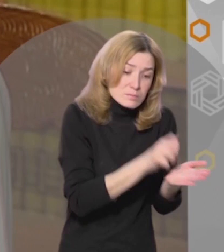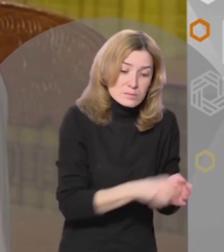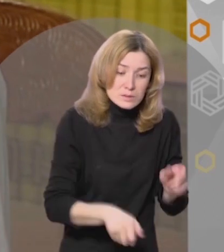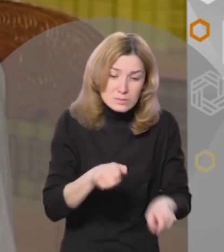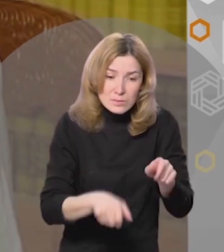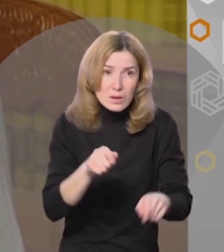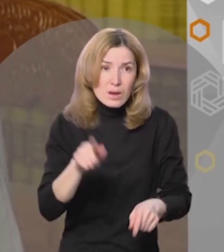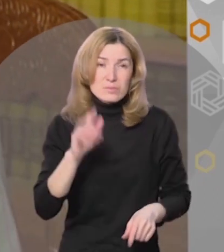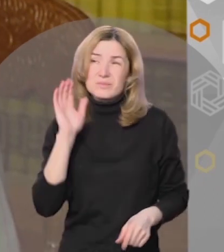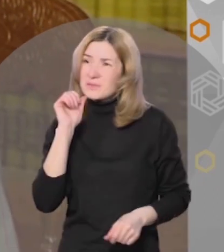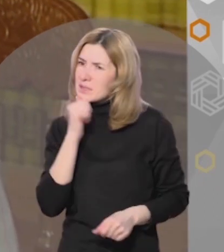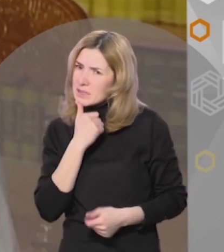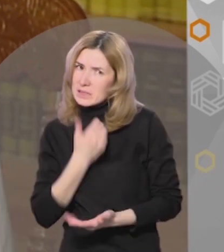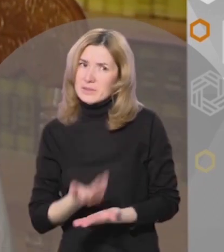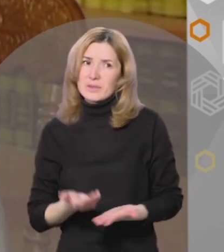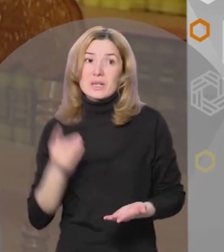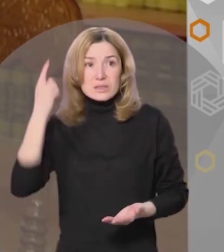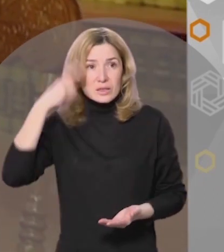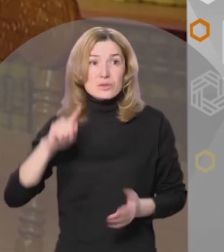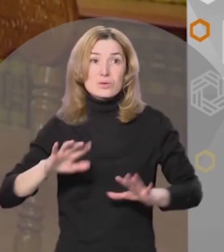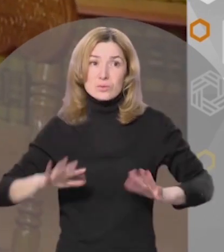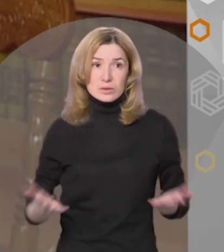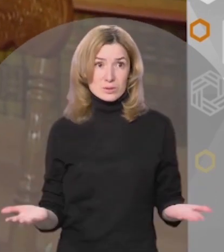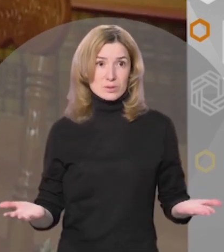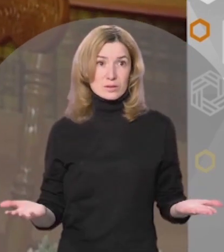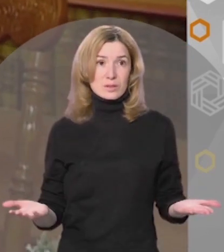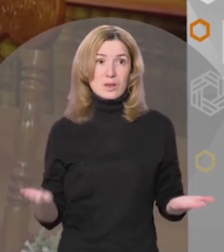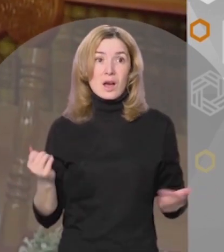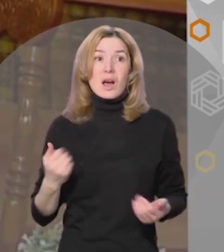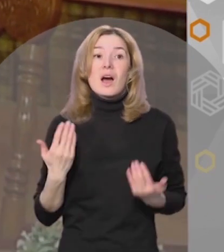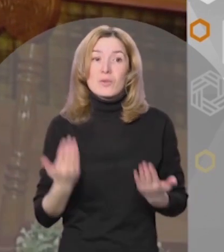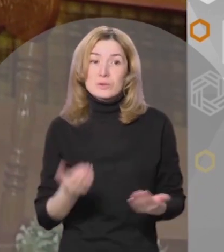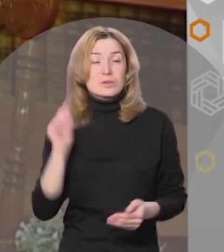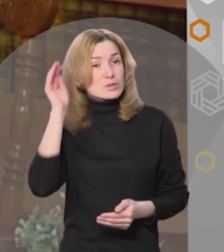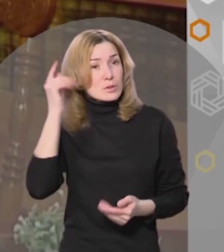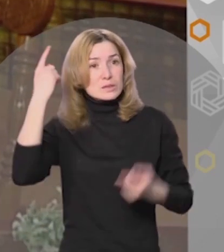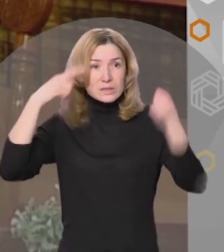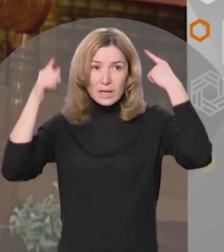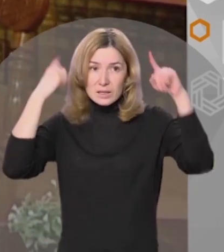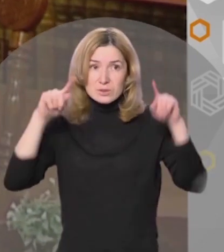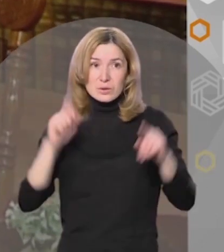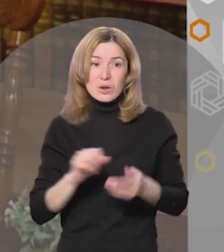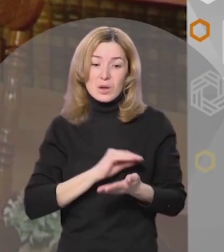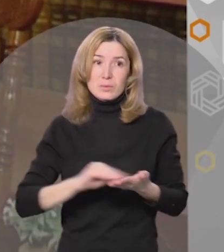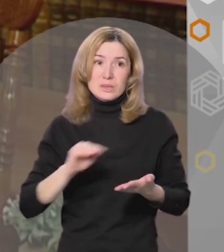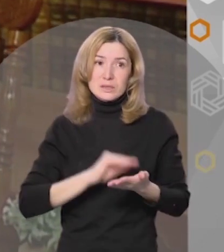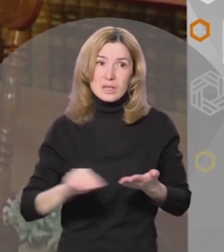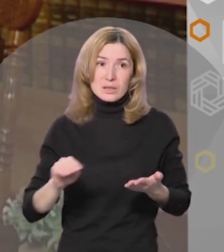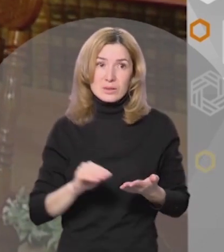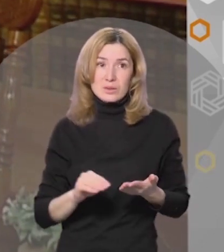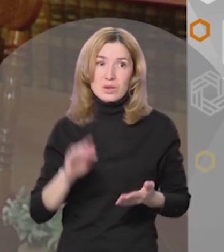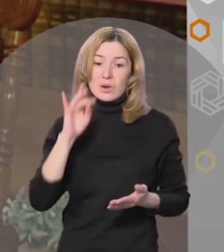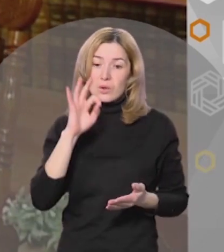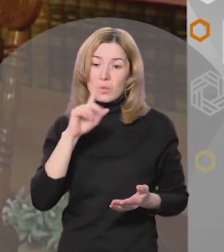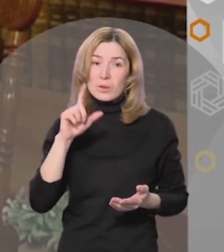заняться, а та поленилась. И знаете, что произошло? А вот послушайте сказку писательницы